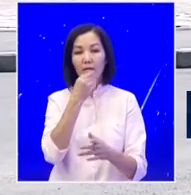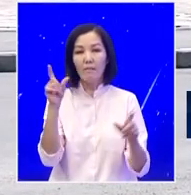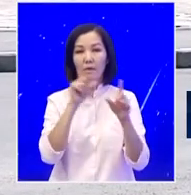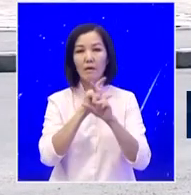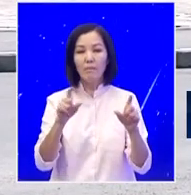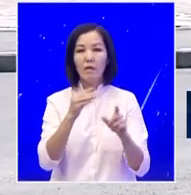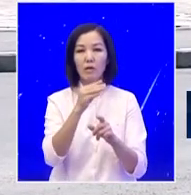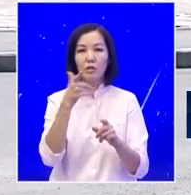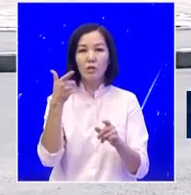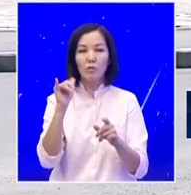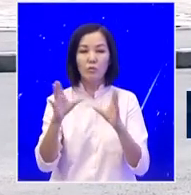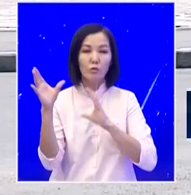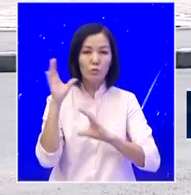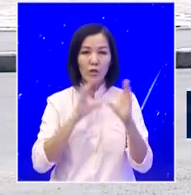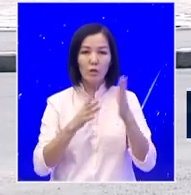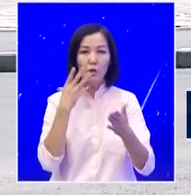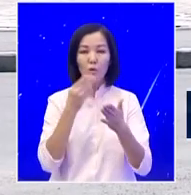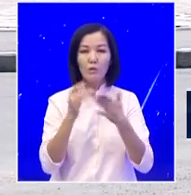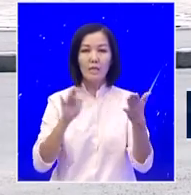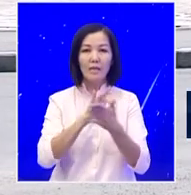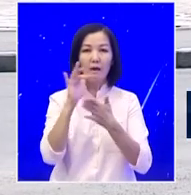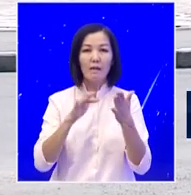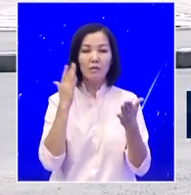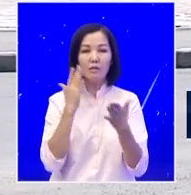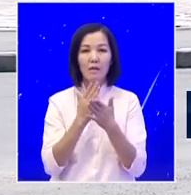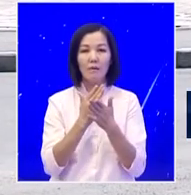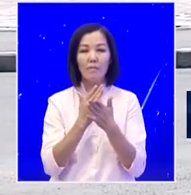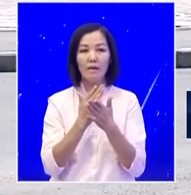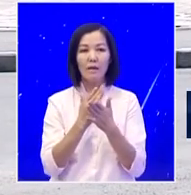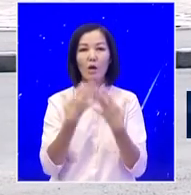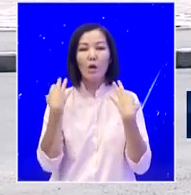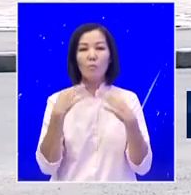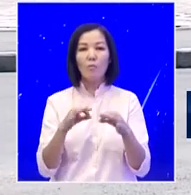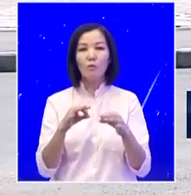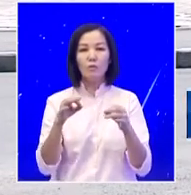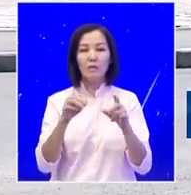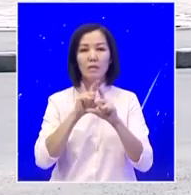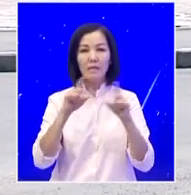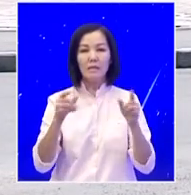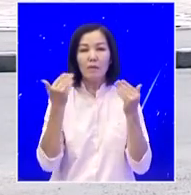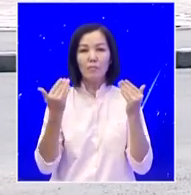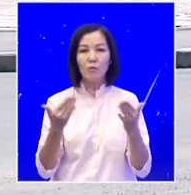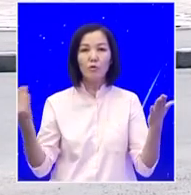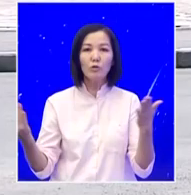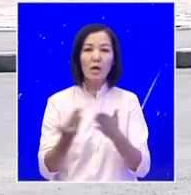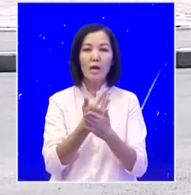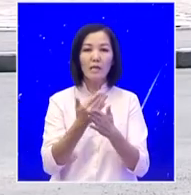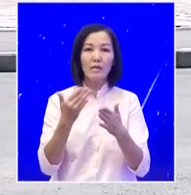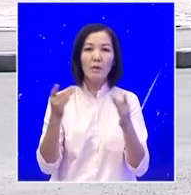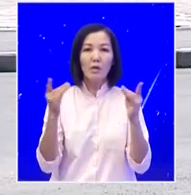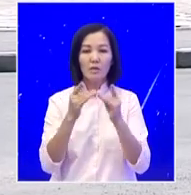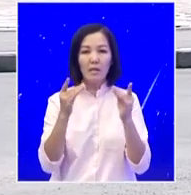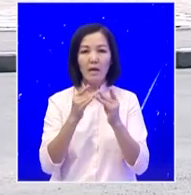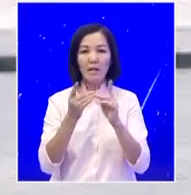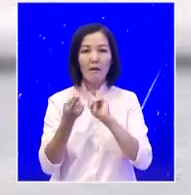Жетісулық студенттердің енді өз қалашықтары болады. Ширек ғасырға жуық қаңырап тұрған бұл нысан бүгін міне жаңартылып, ел игілігіне